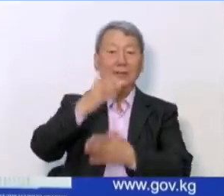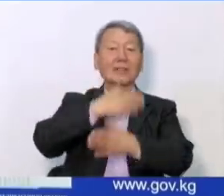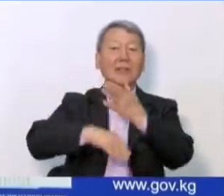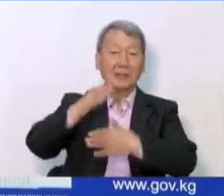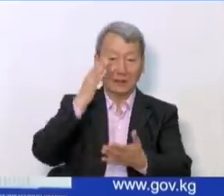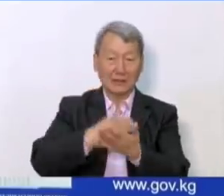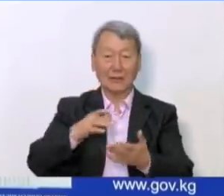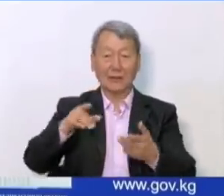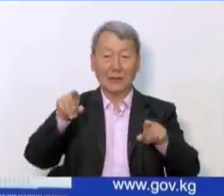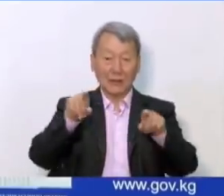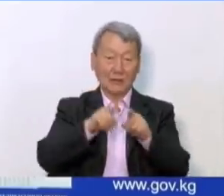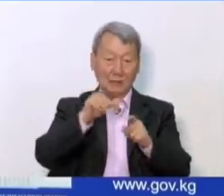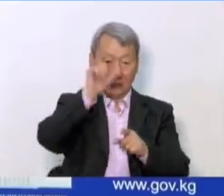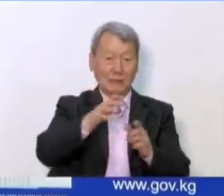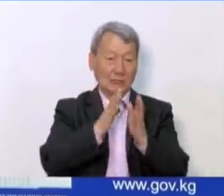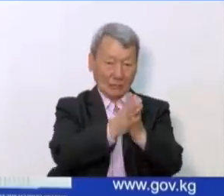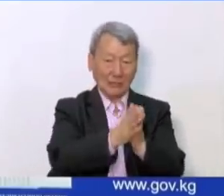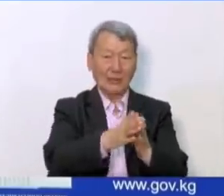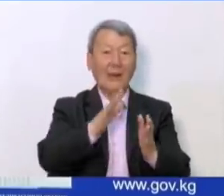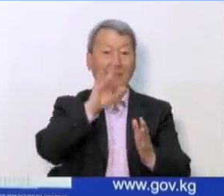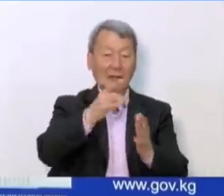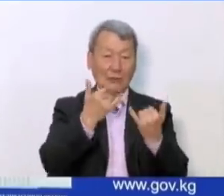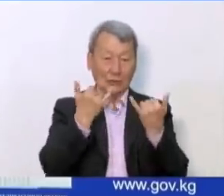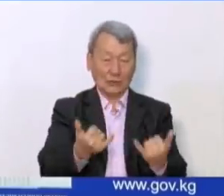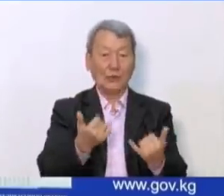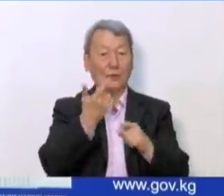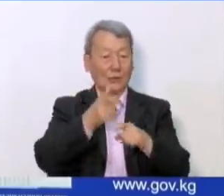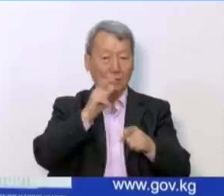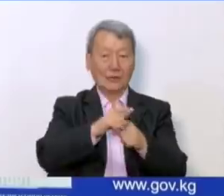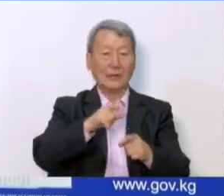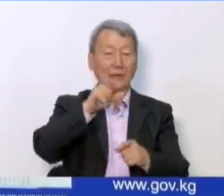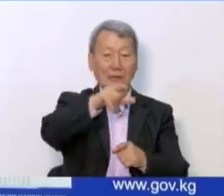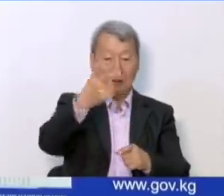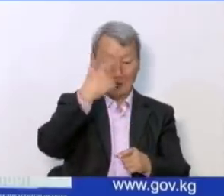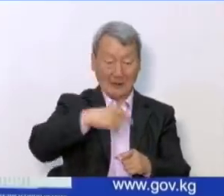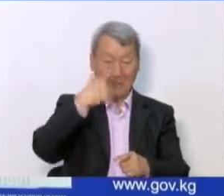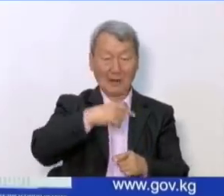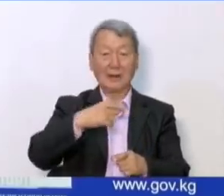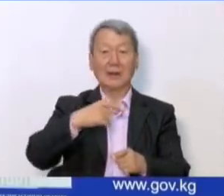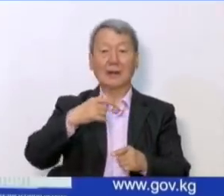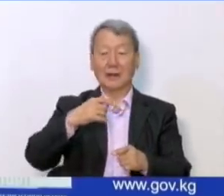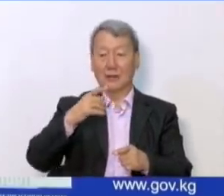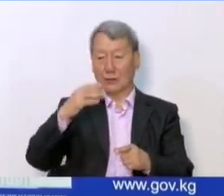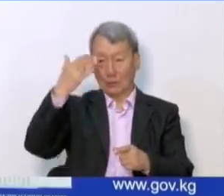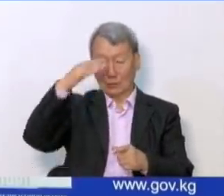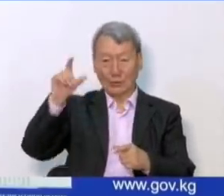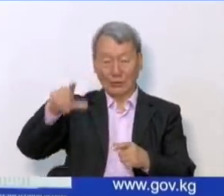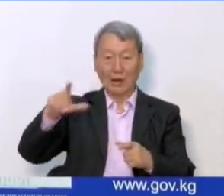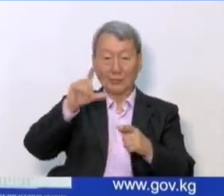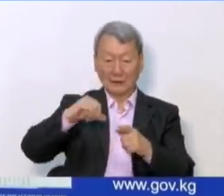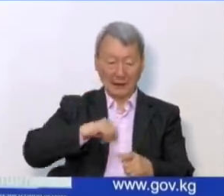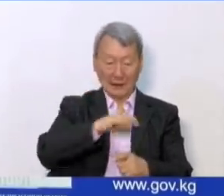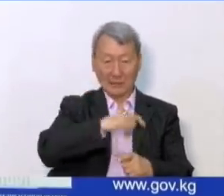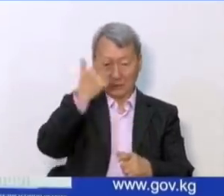Ошо сиздерден бир чоң сураныч. Бүгүнкү күнү деген ошо өзүбүздү өзүбүз обочолонтуп мындай изоляцияга алып